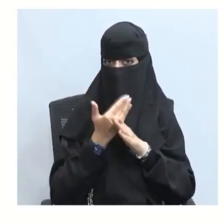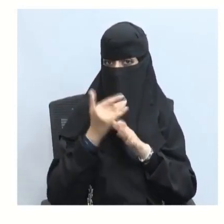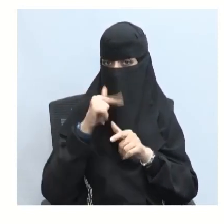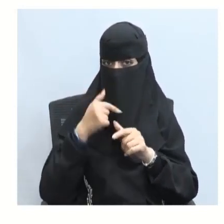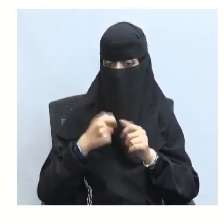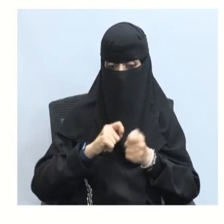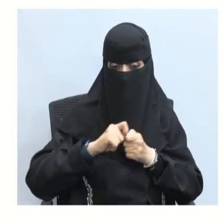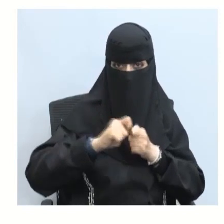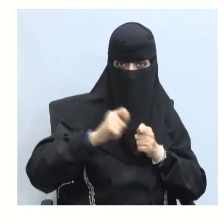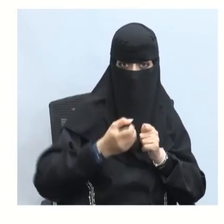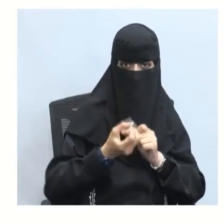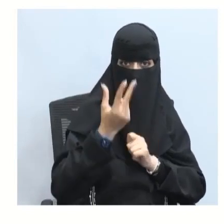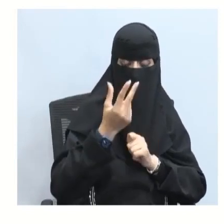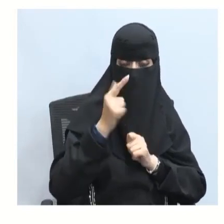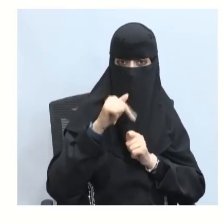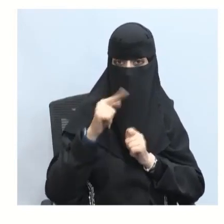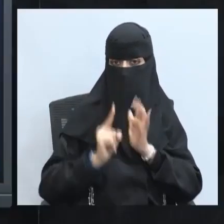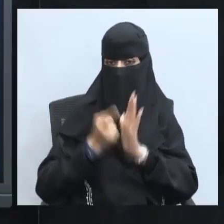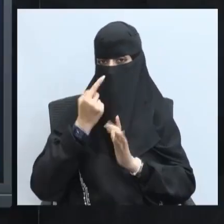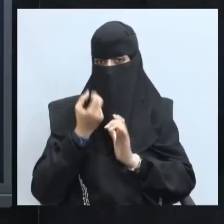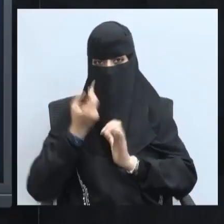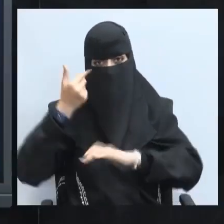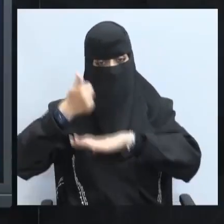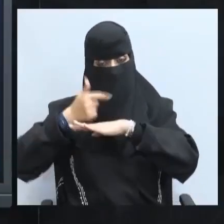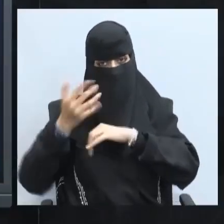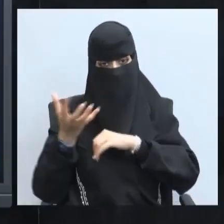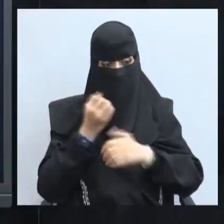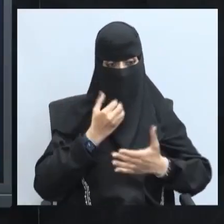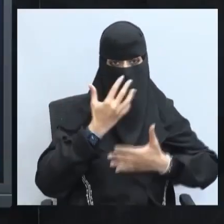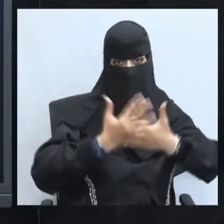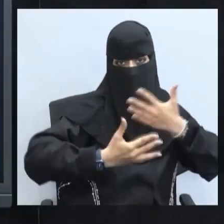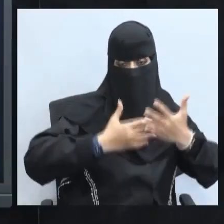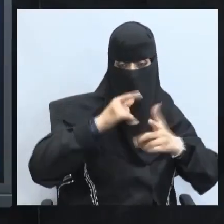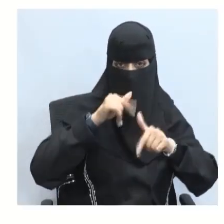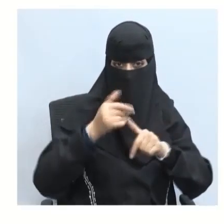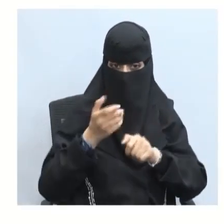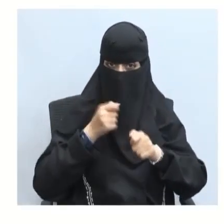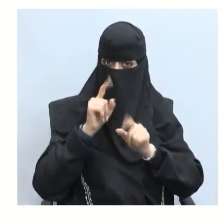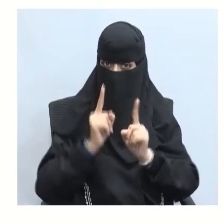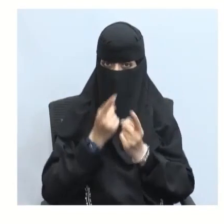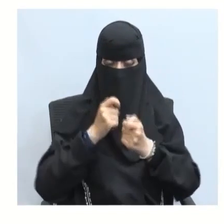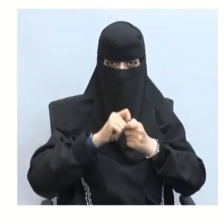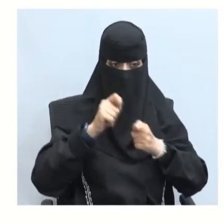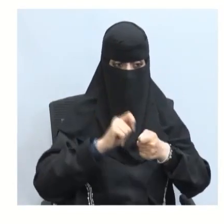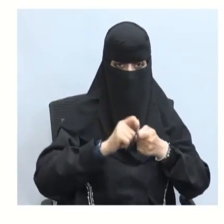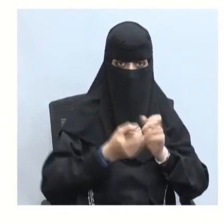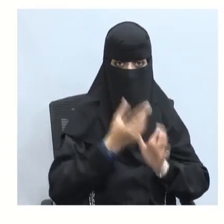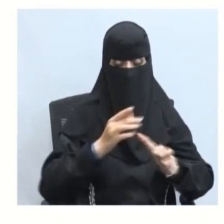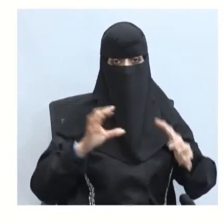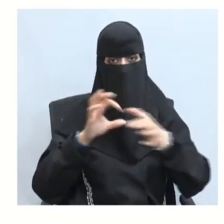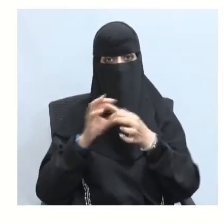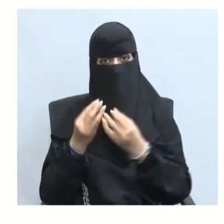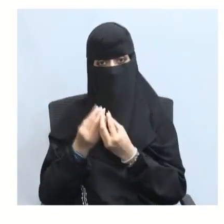كوقود قلنا انها في بدايه في بدايه الفكره الرئيسه تستخدم مصدر للطاقه اذا تستخدم كوقود تتحد مع مواد اخرى